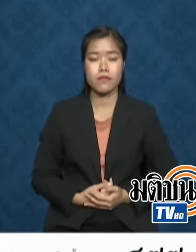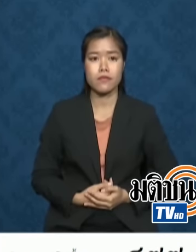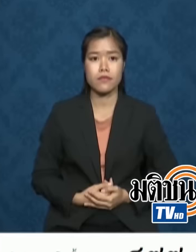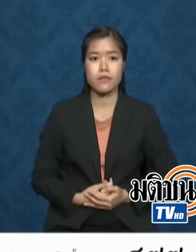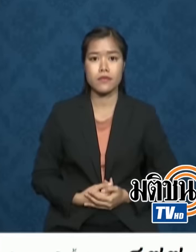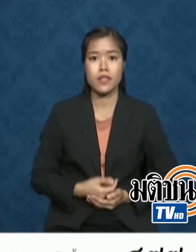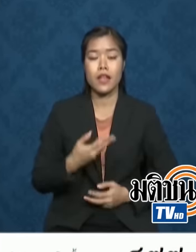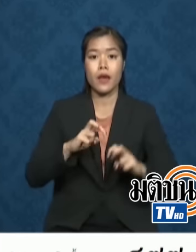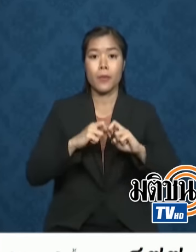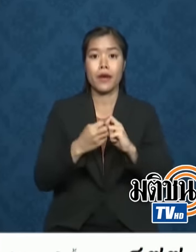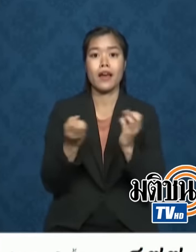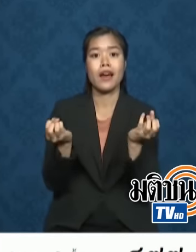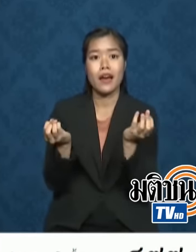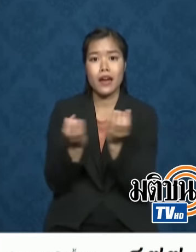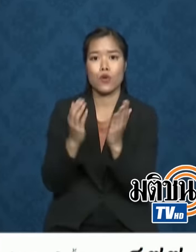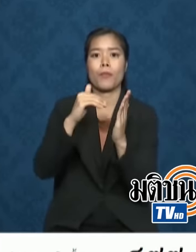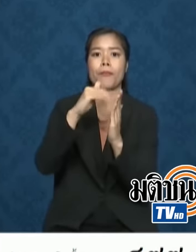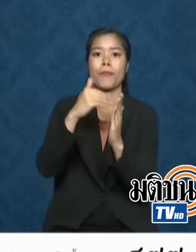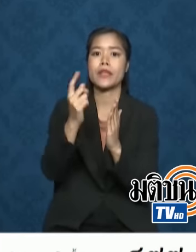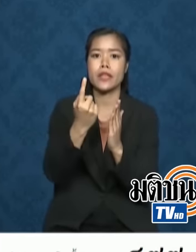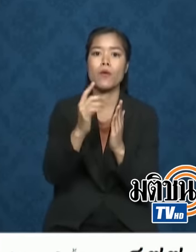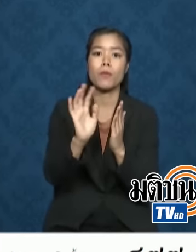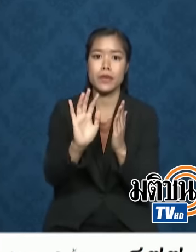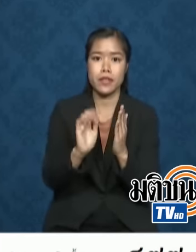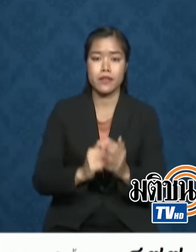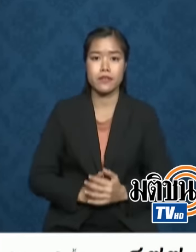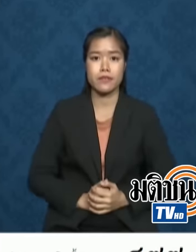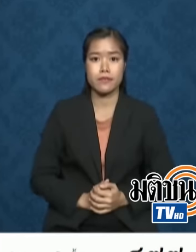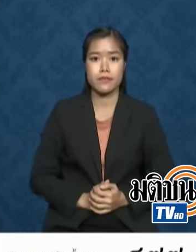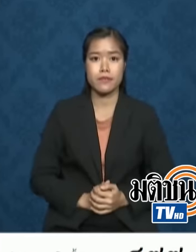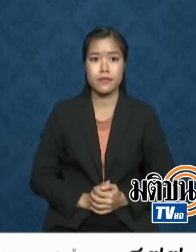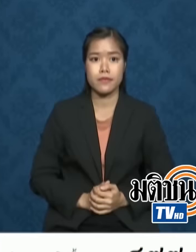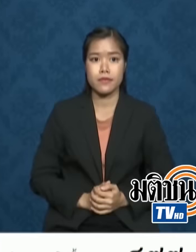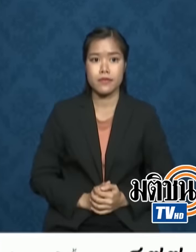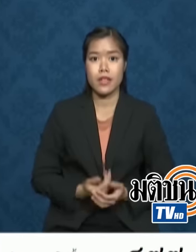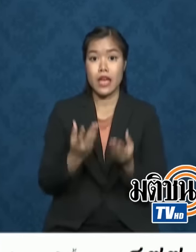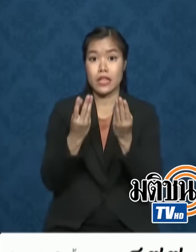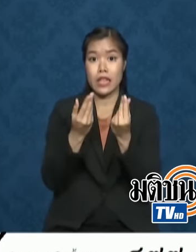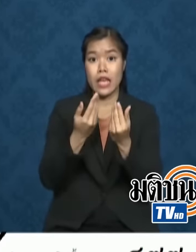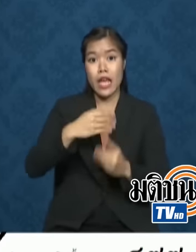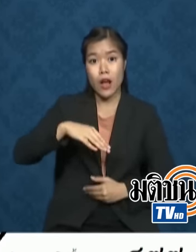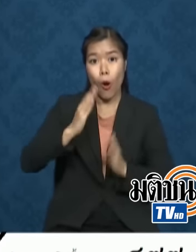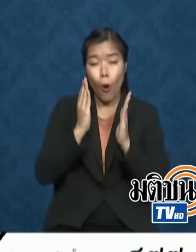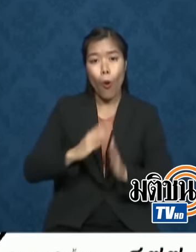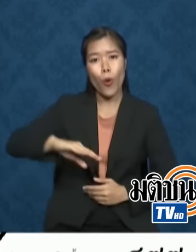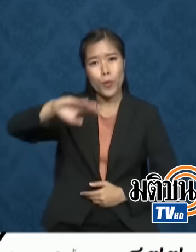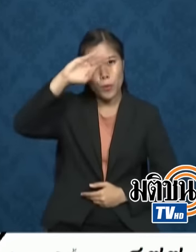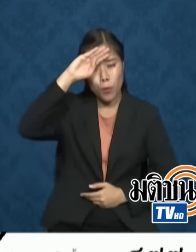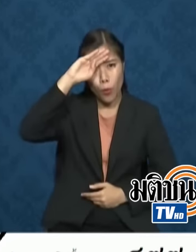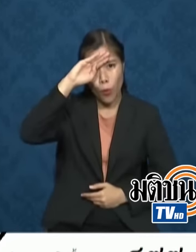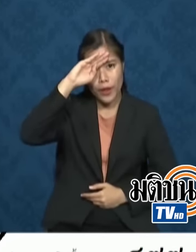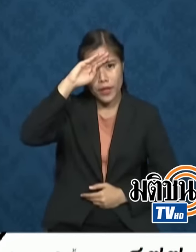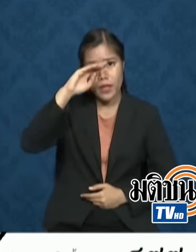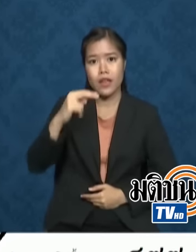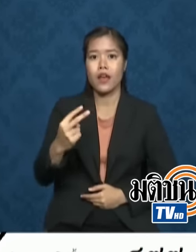แล้วปัญหานี้มันไม่ได้กระทบแค่กับภาคเหนือแล้วนะครับท่านประธานทราบไหมครับว่าตัวเลขผู้ป่วยโรคทางเดินหายใจทั้งประเทศ